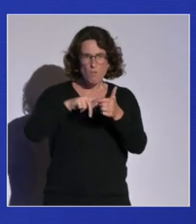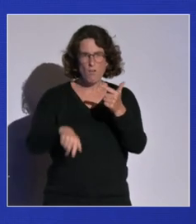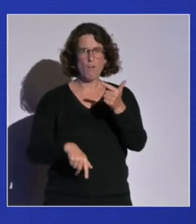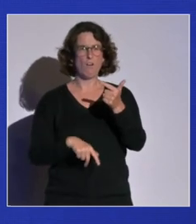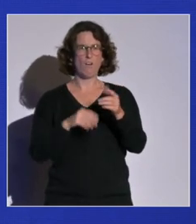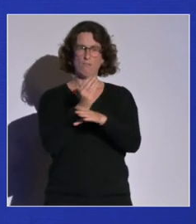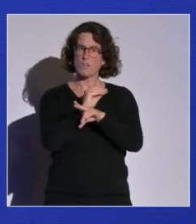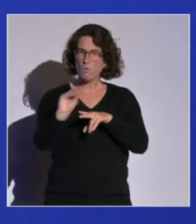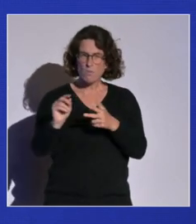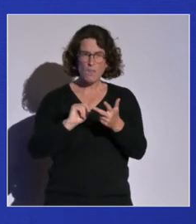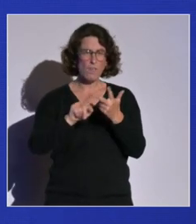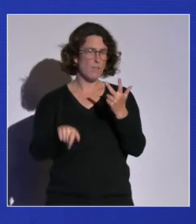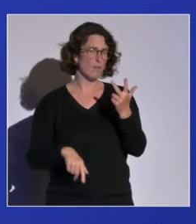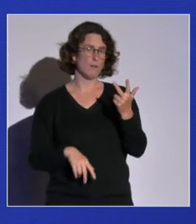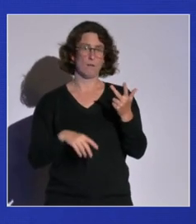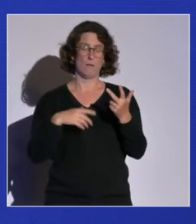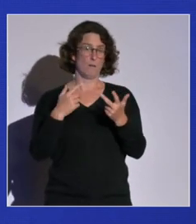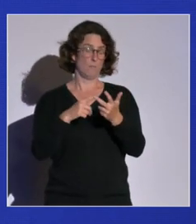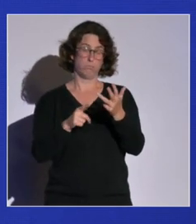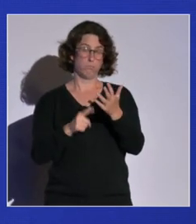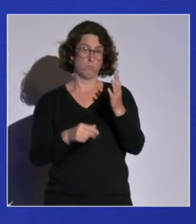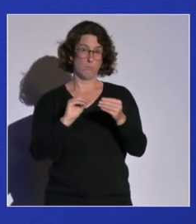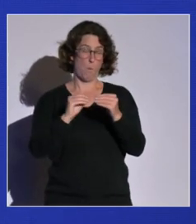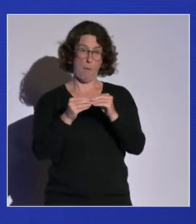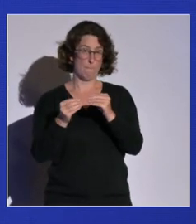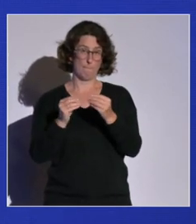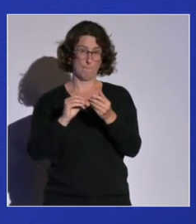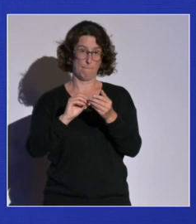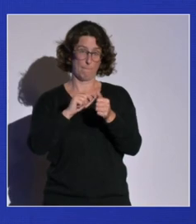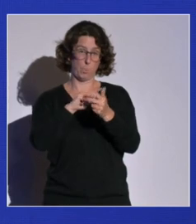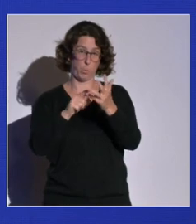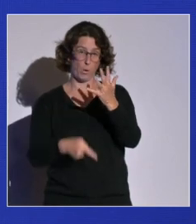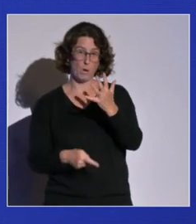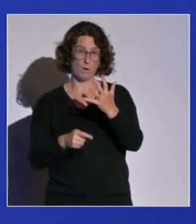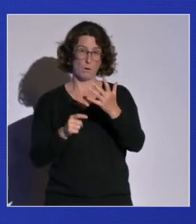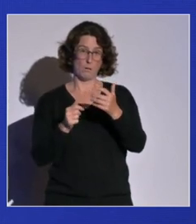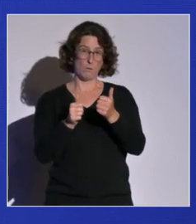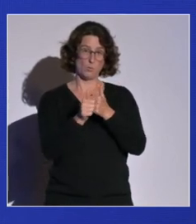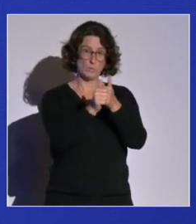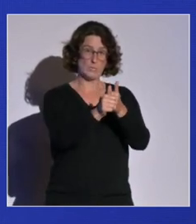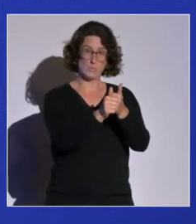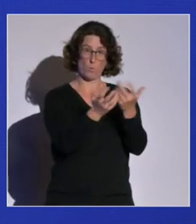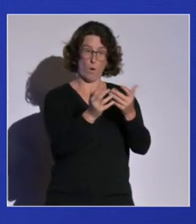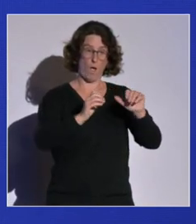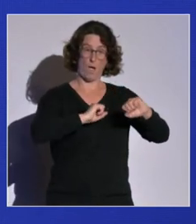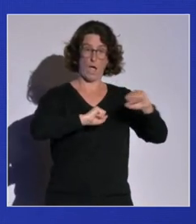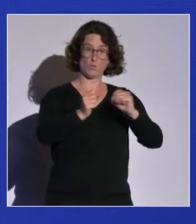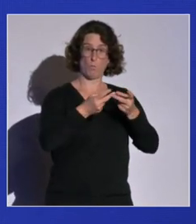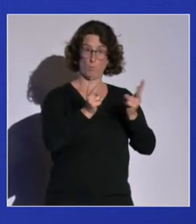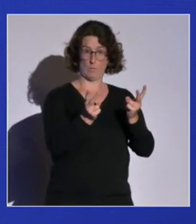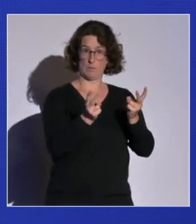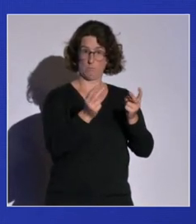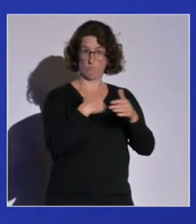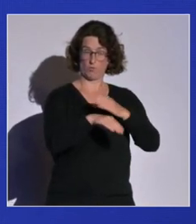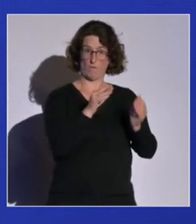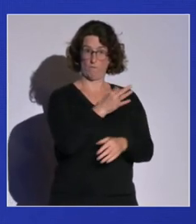la sécurité. Tous ces problèmes dépendent, dans un pays comme la France, de l'action publique. Et l'action publique